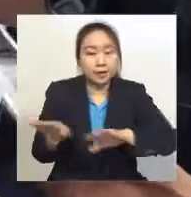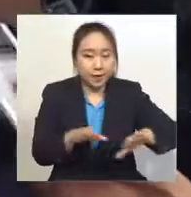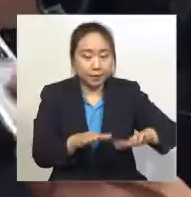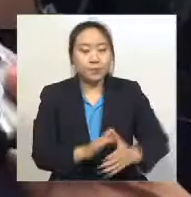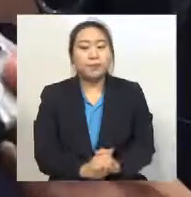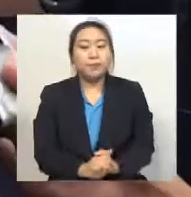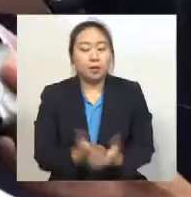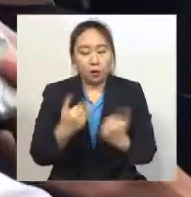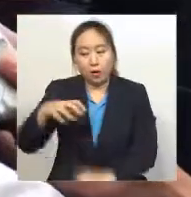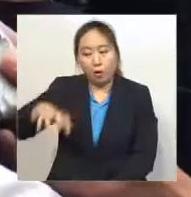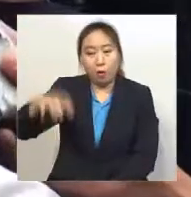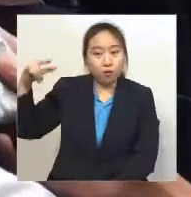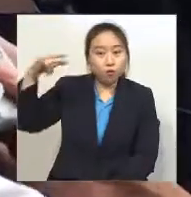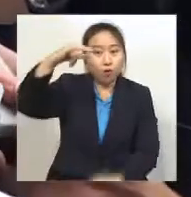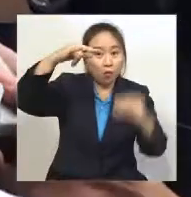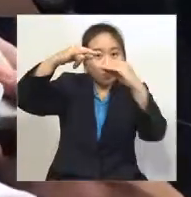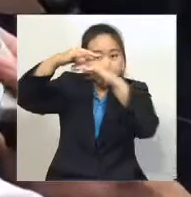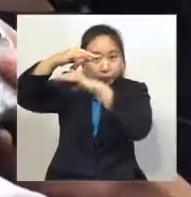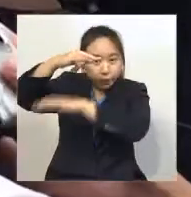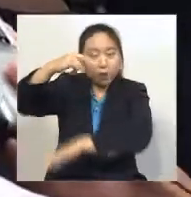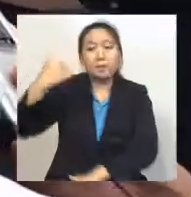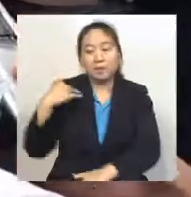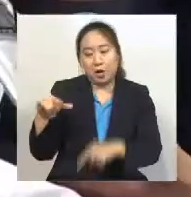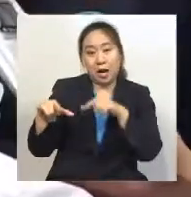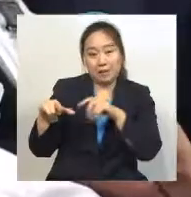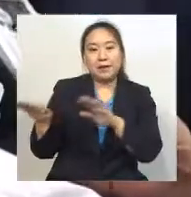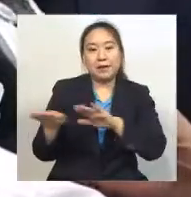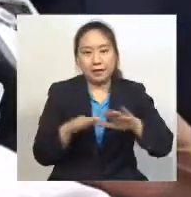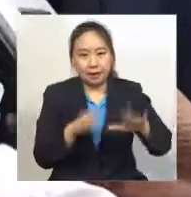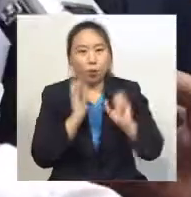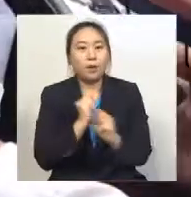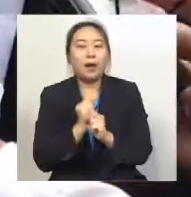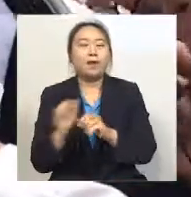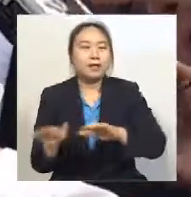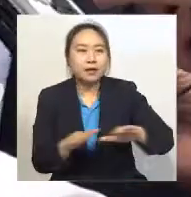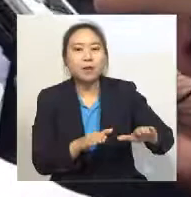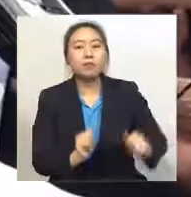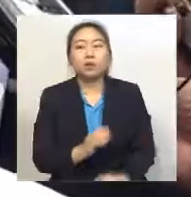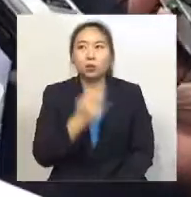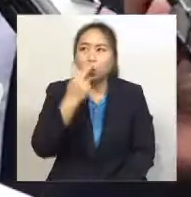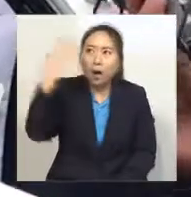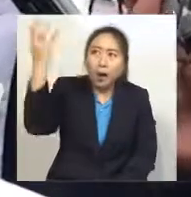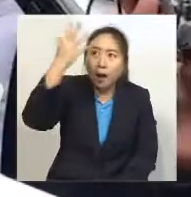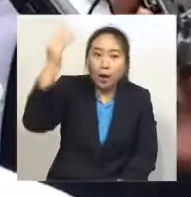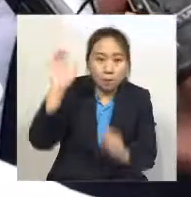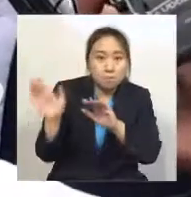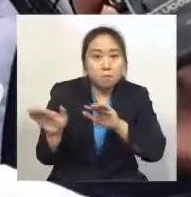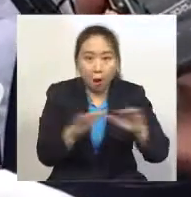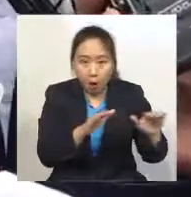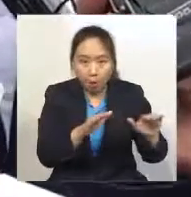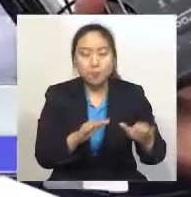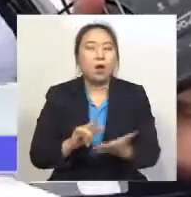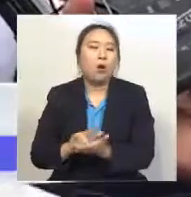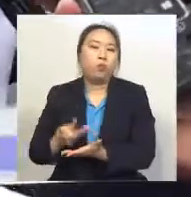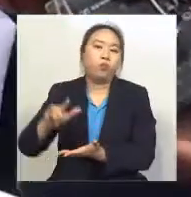มฝนหลวงก็มีการเตรียมเครื่องบินนะครับเตรียมเจ้าหน้าที่ทุกอย่างนะฮะแล้วก็ถ้าสภาพอากาศพร้อมวันไหนเนี่ยก็จะ